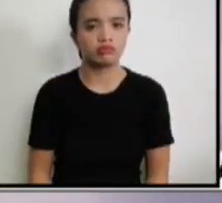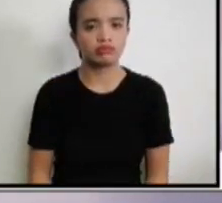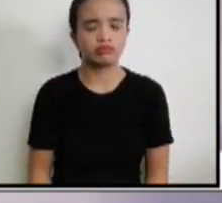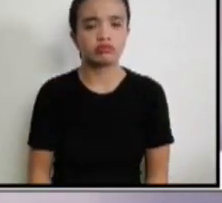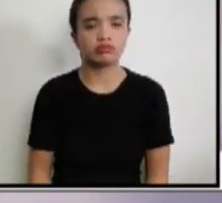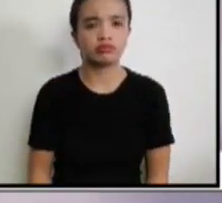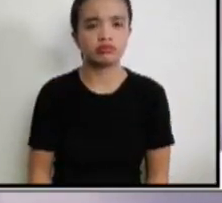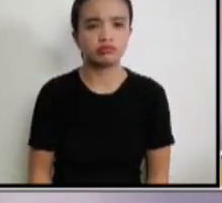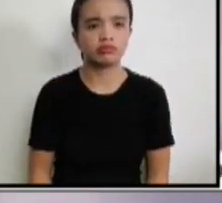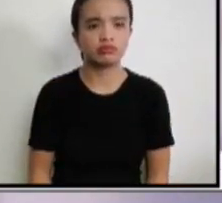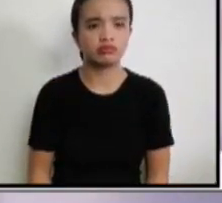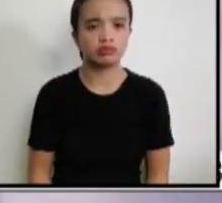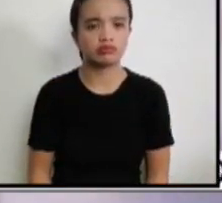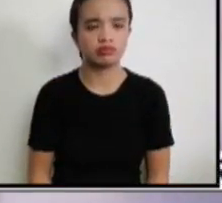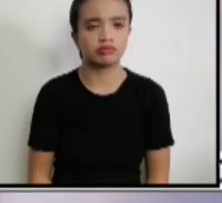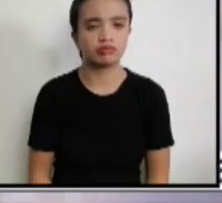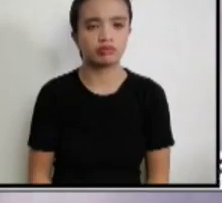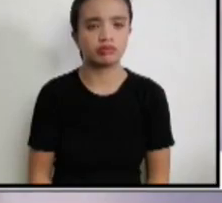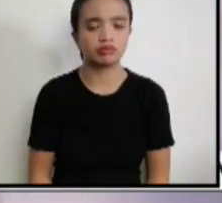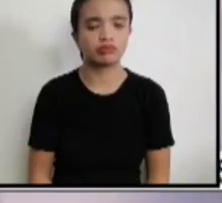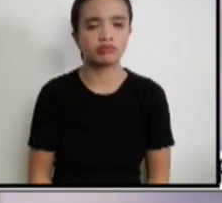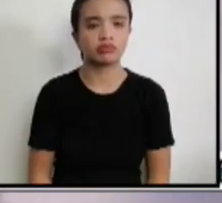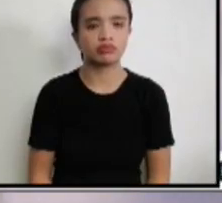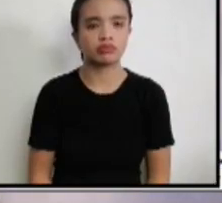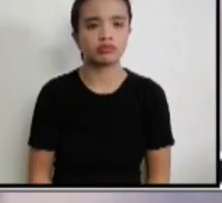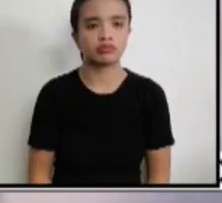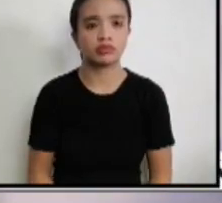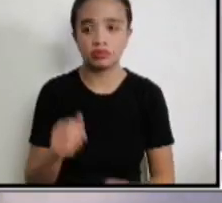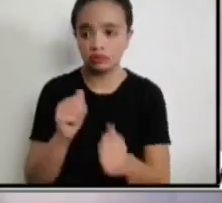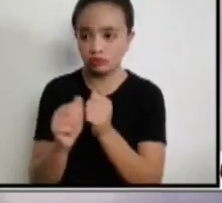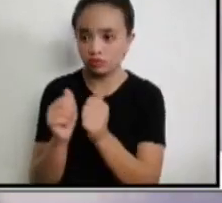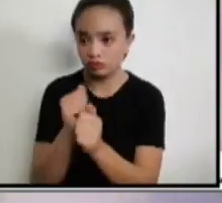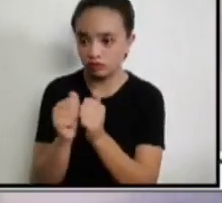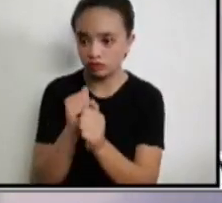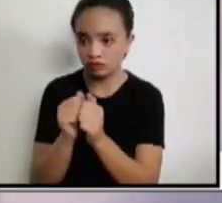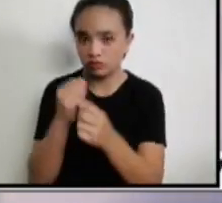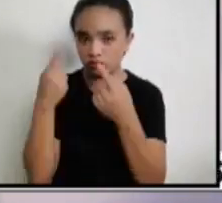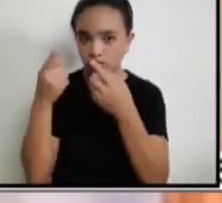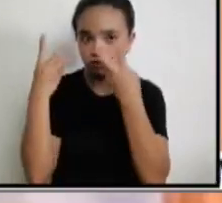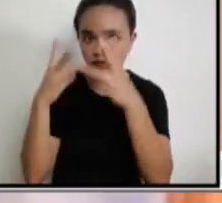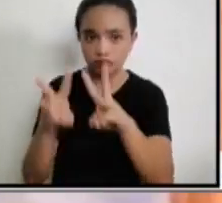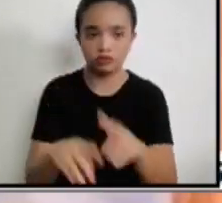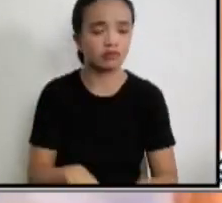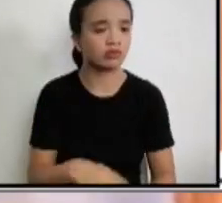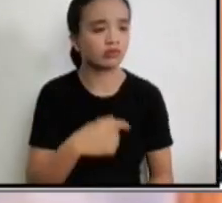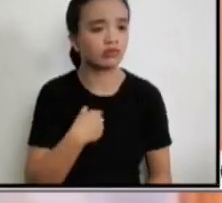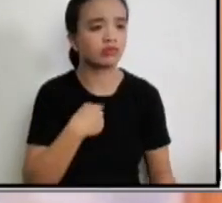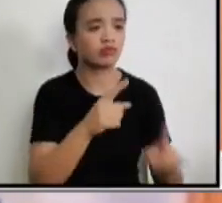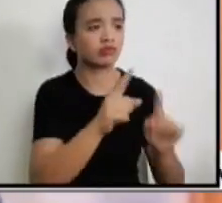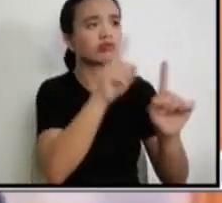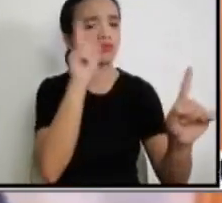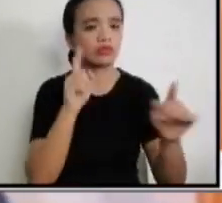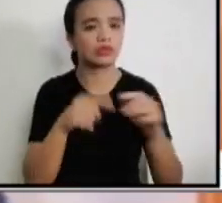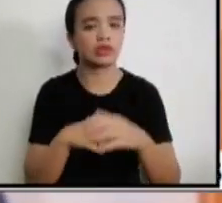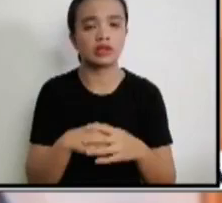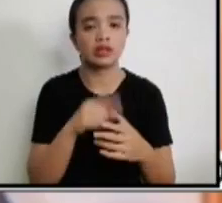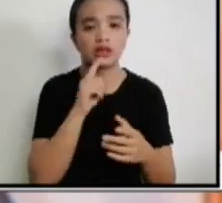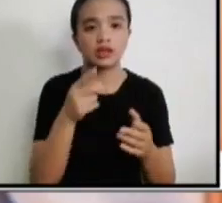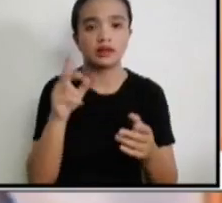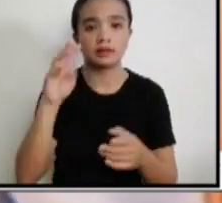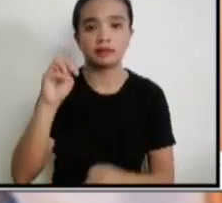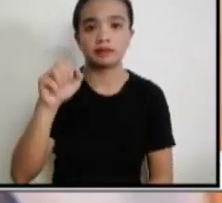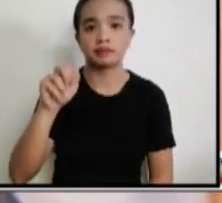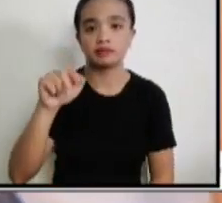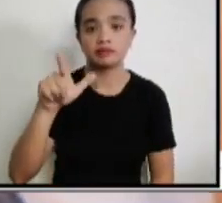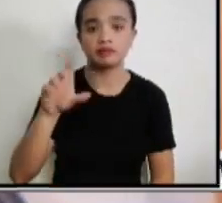ginawa. So nanonood lang po kayo habang kaanisin? Hindi malata po malayo po ako. Aminado naman si Manalo na siya